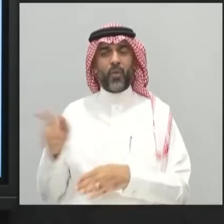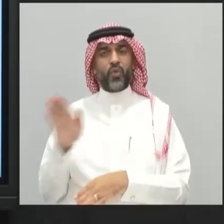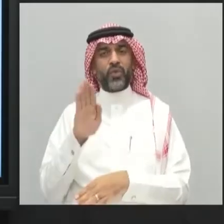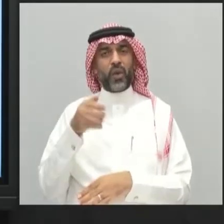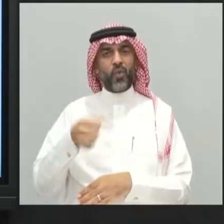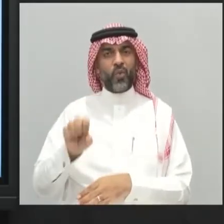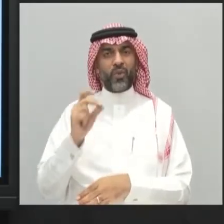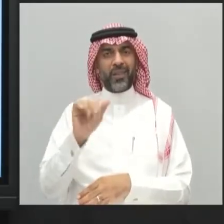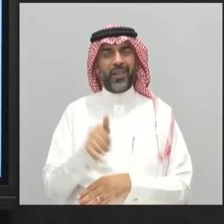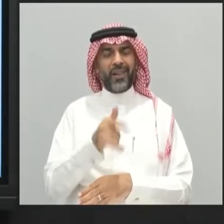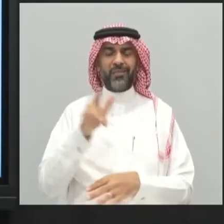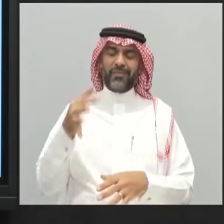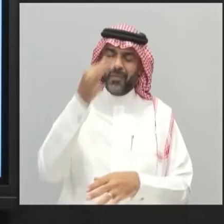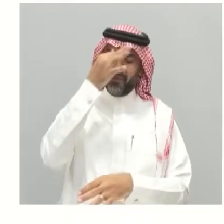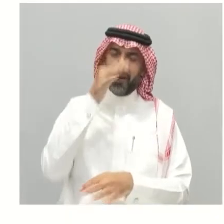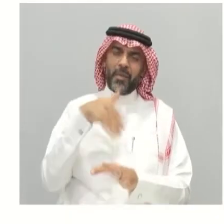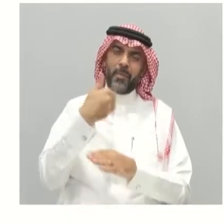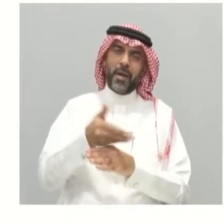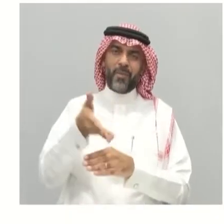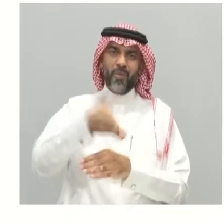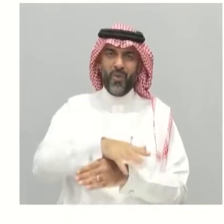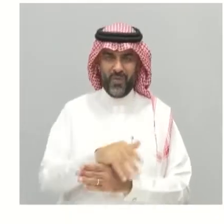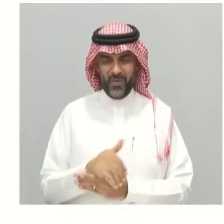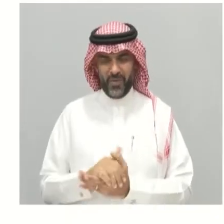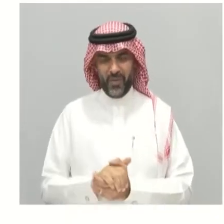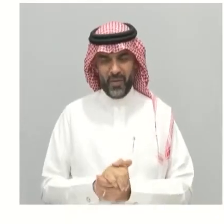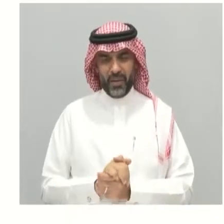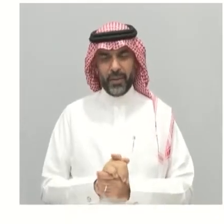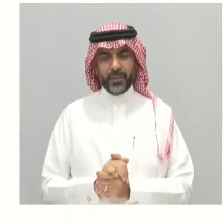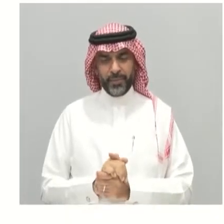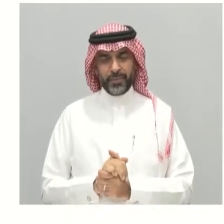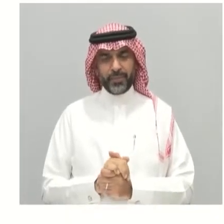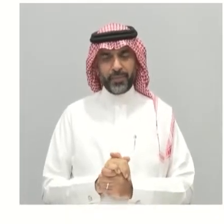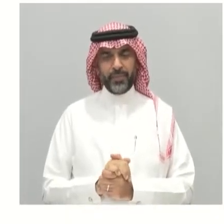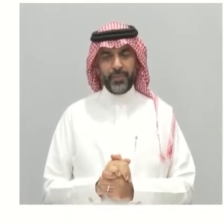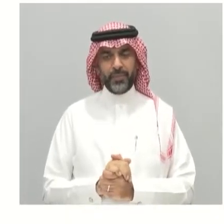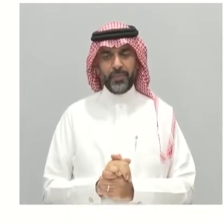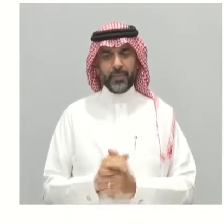مباشر على الانسان عندما يتغذى عليها